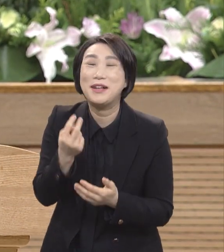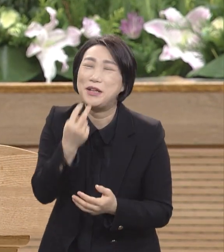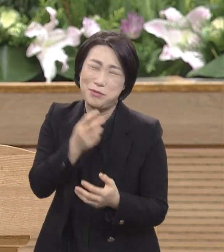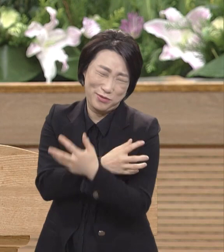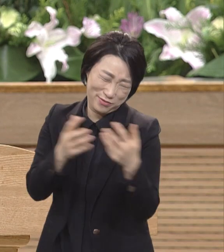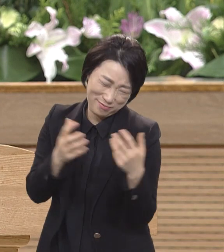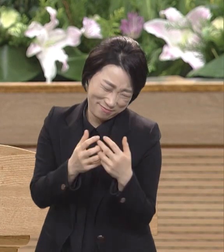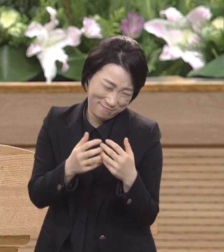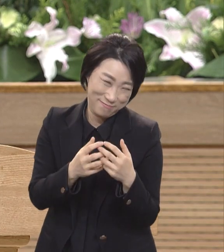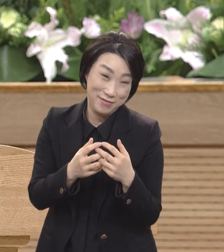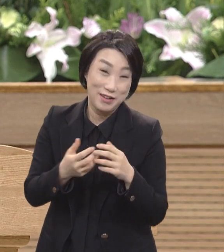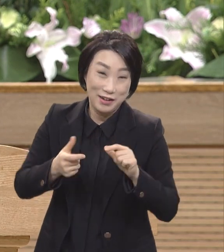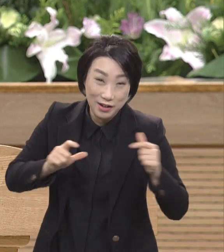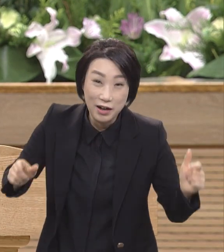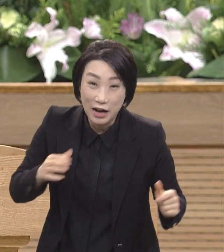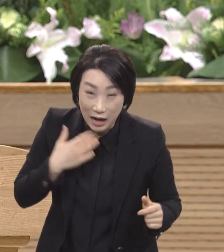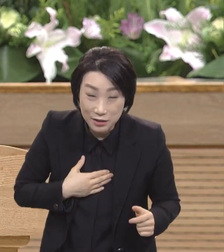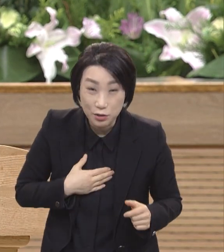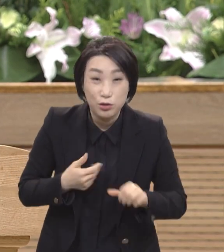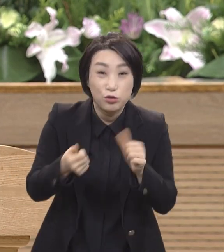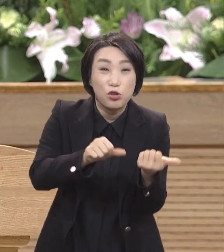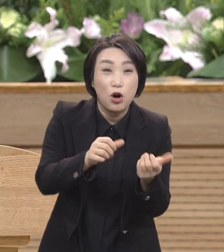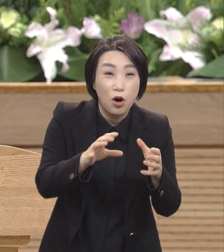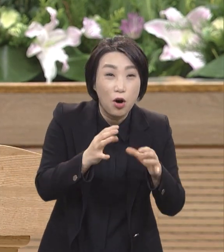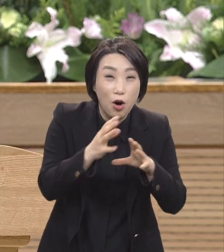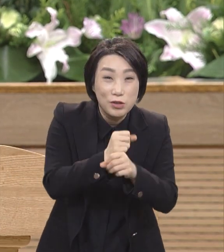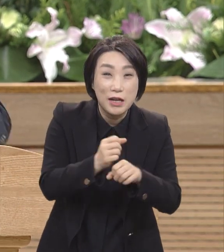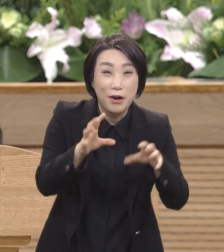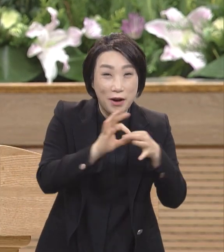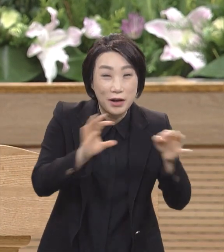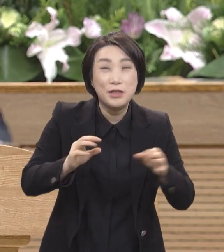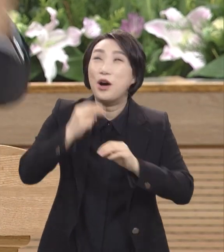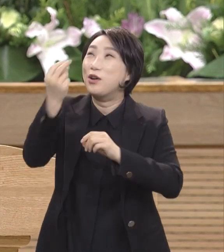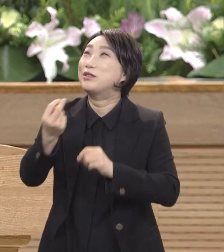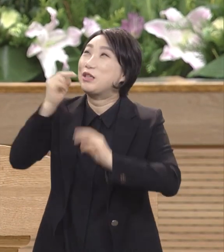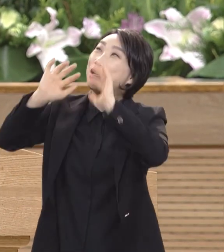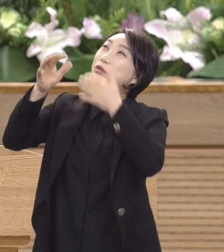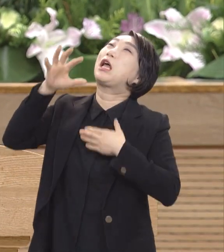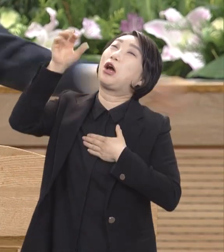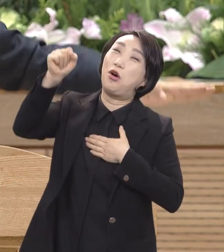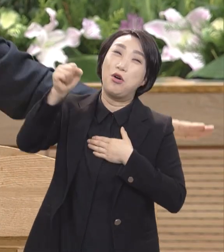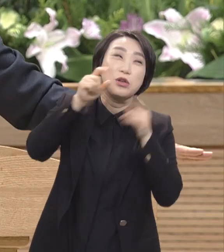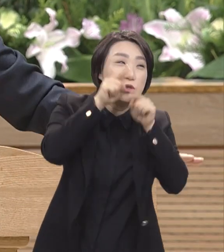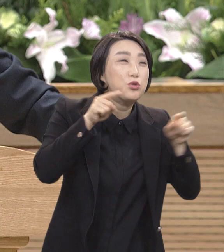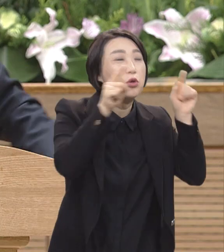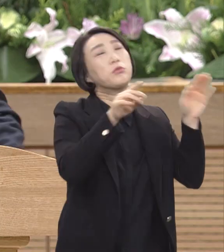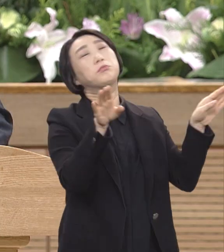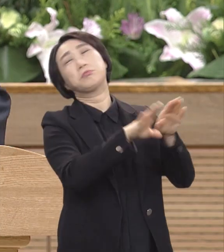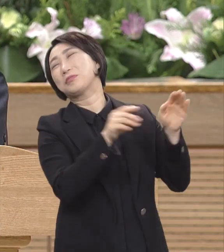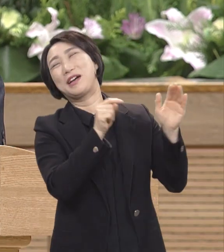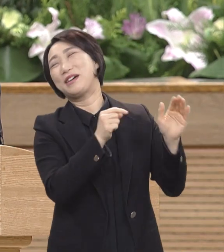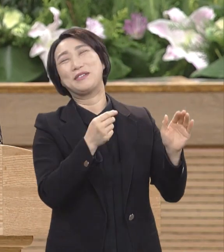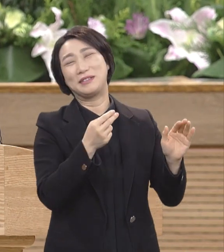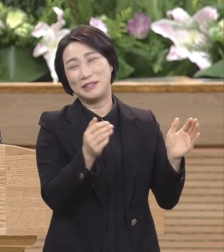말이오. 우리는 언제 죽어도 영생과 천국은 내 것이오. 지옥은 문 닫아버렸다 이